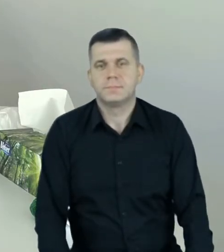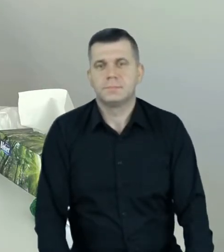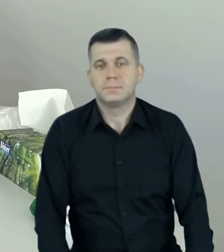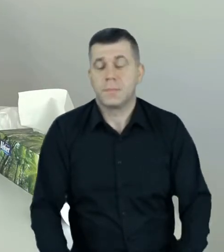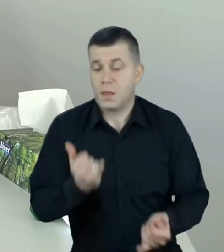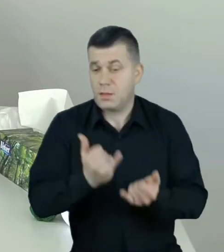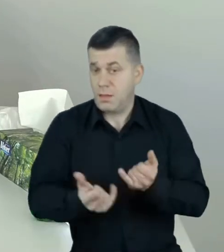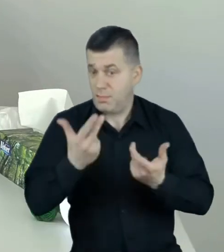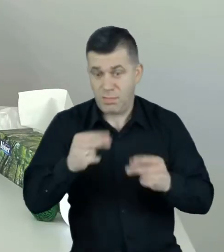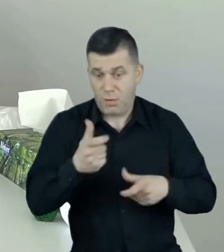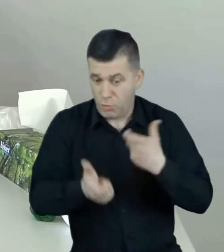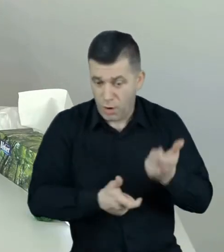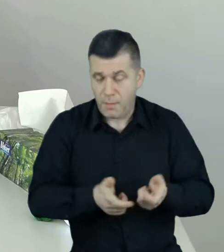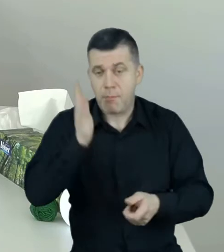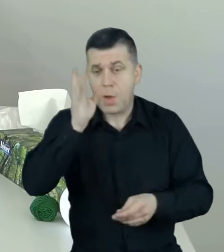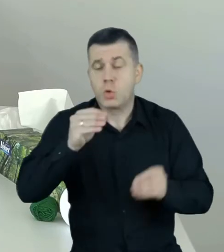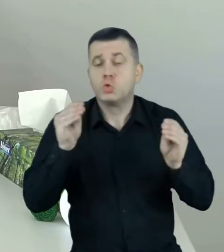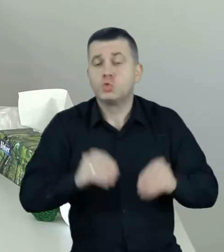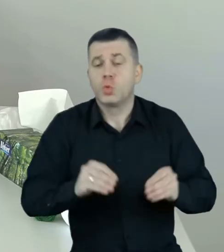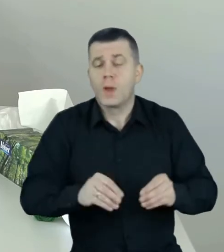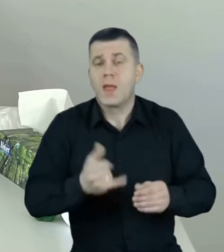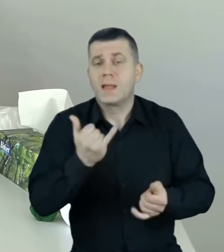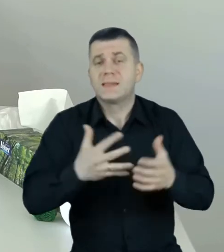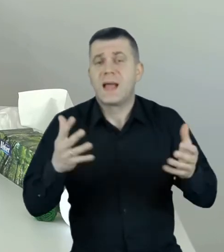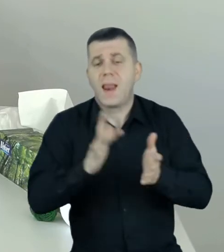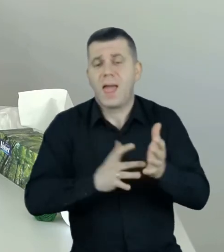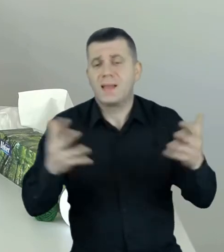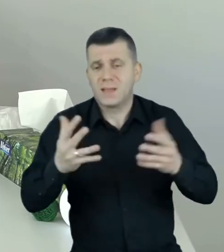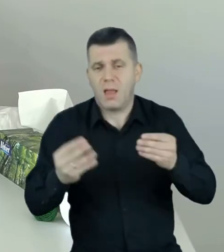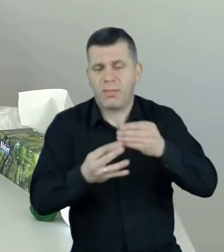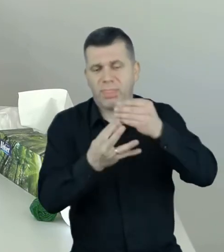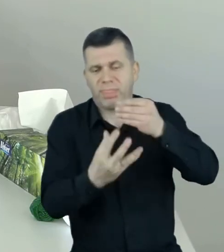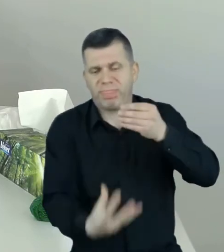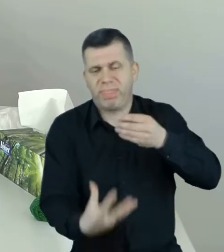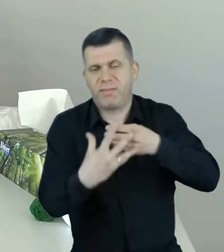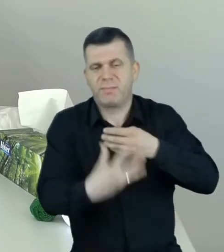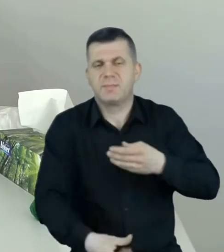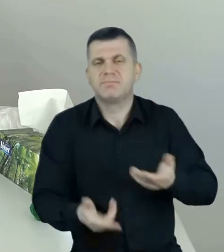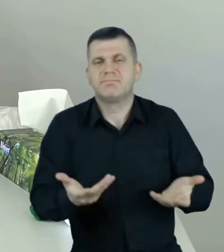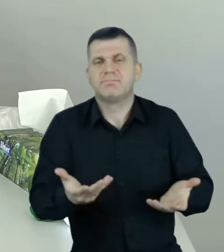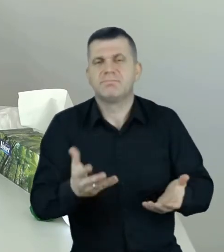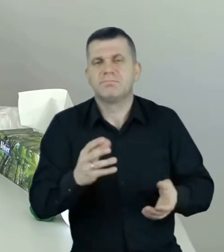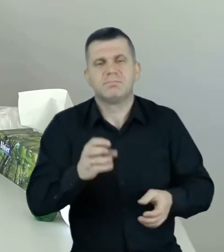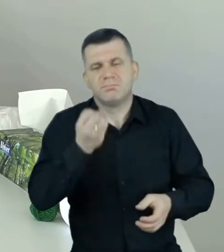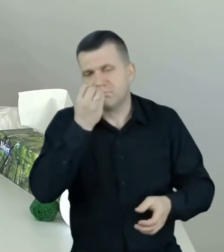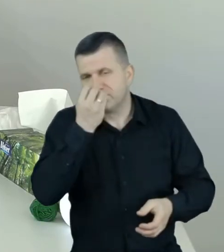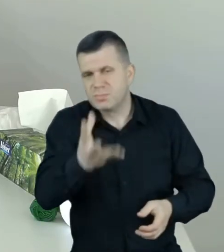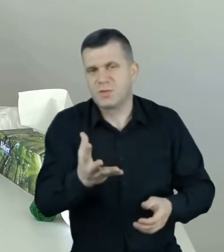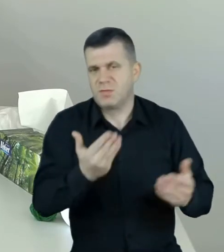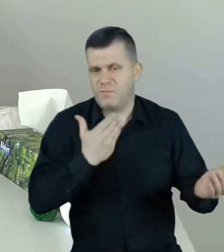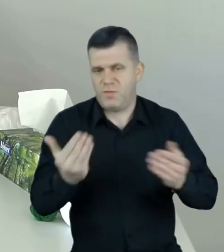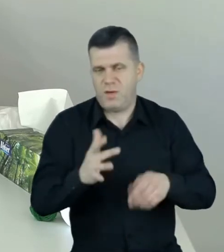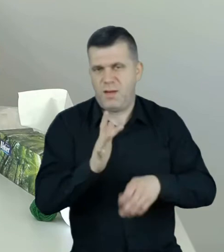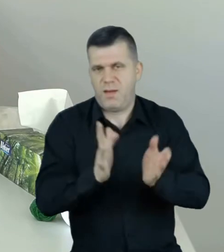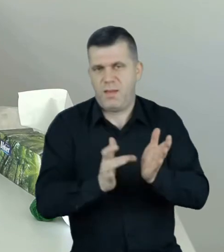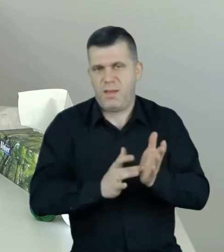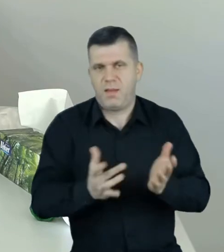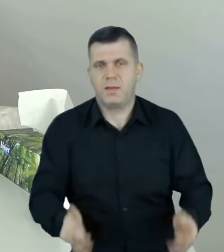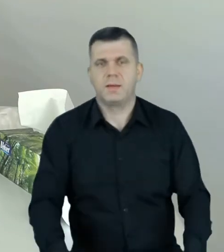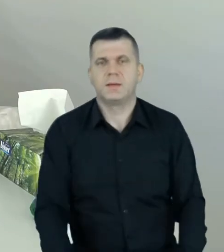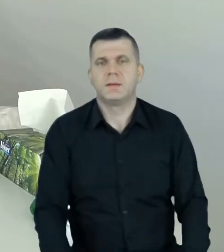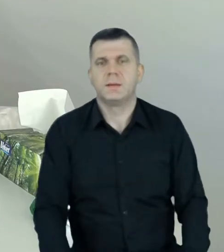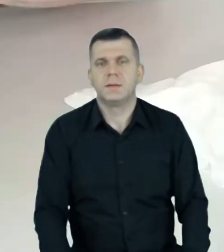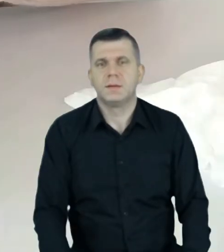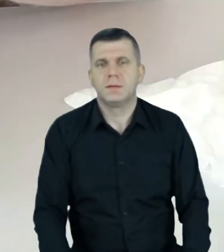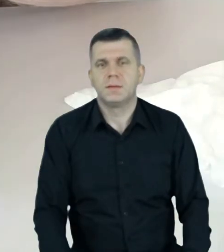Jeśli tego nie zrobimy to przy wysychaniu cały nadmiar kleju nam spłynie na dół i powstanie bardzo brzydka bańka